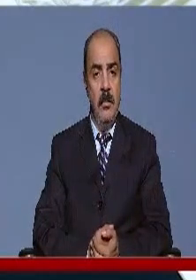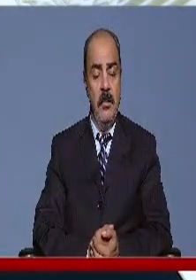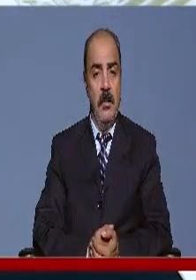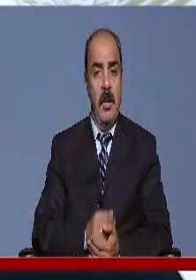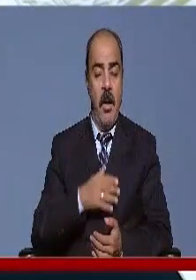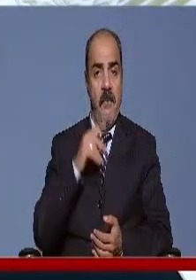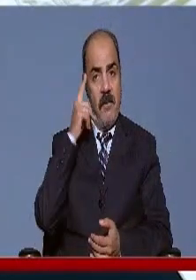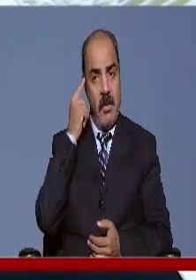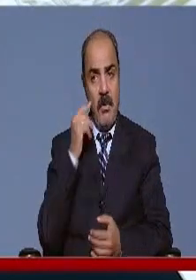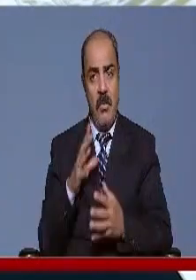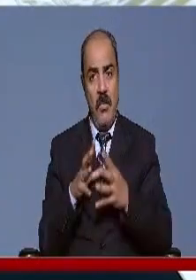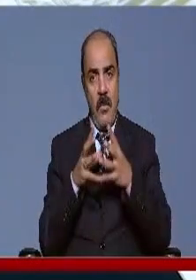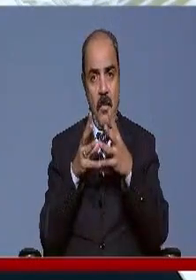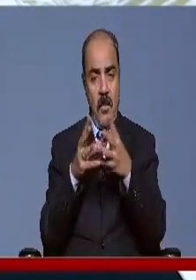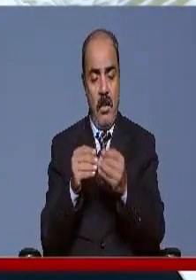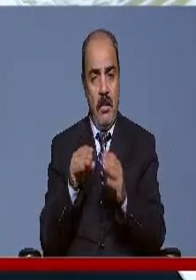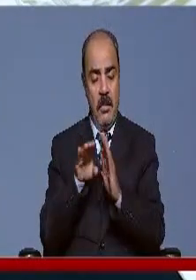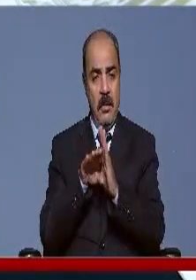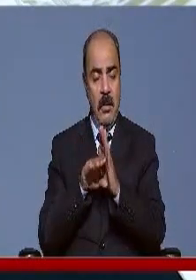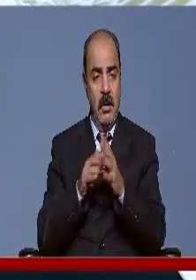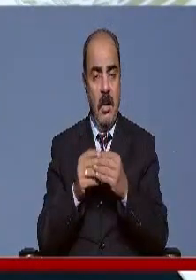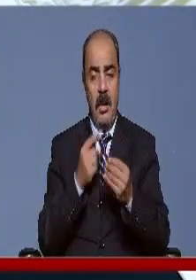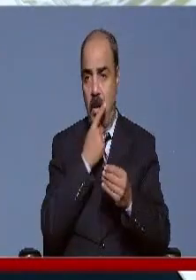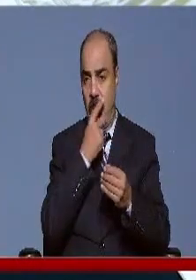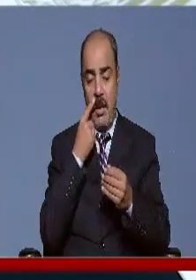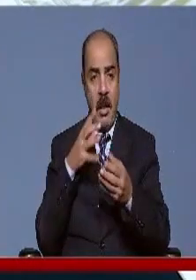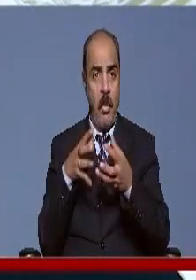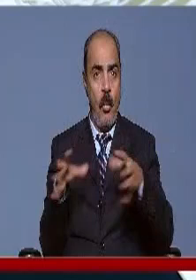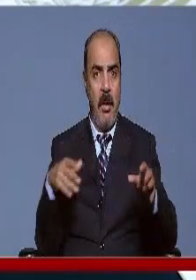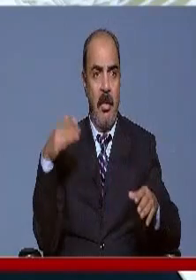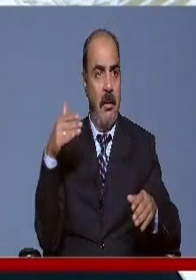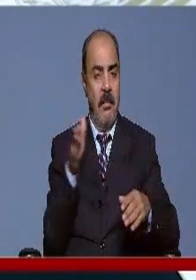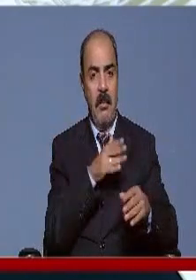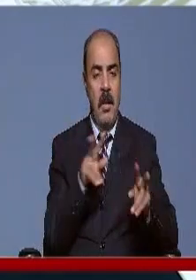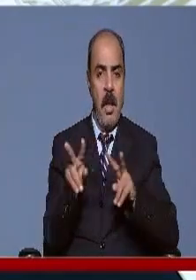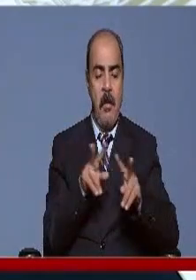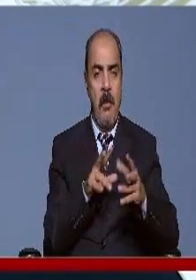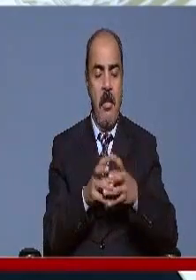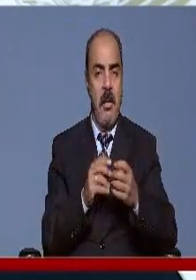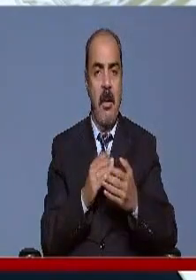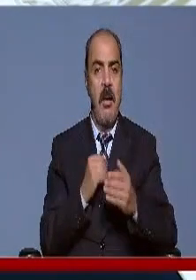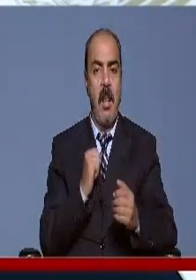الفلسطينيين ده مش حل، لان اذا كانت الحل الدولتين لم ينجح والفلسطينيين موجودين على اراضيهم